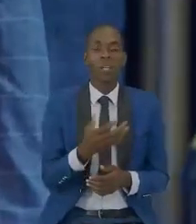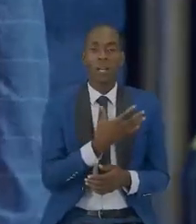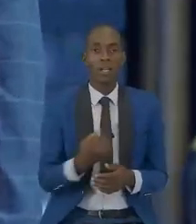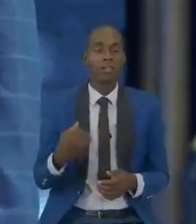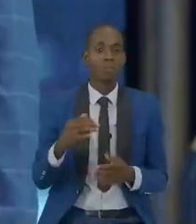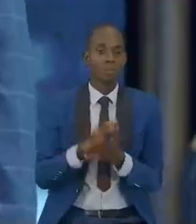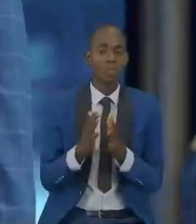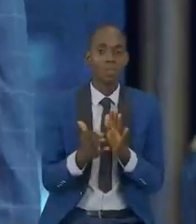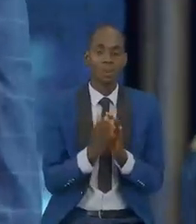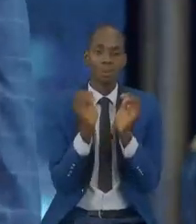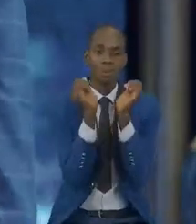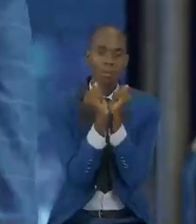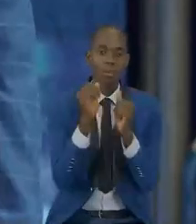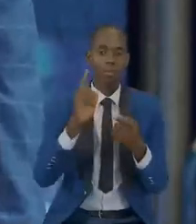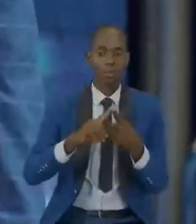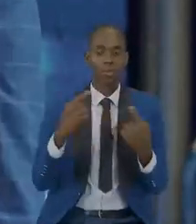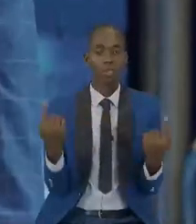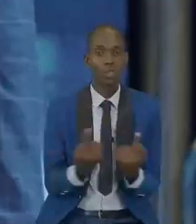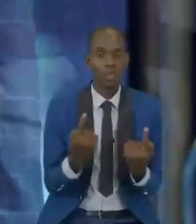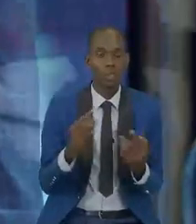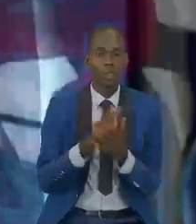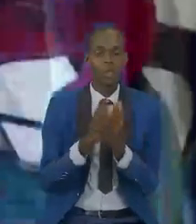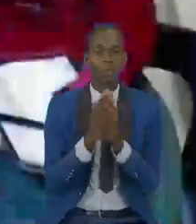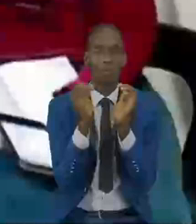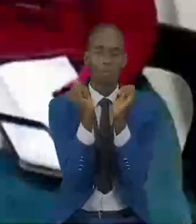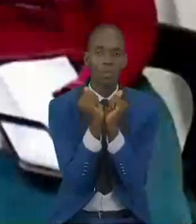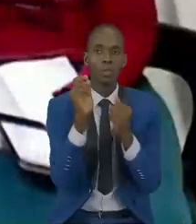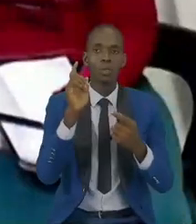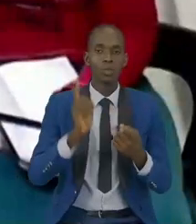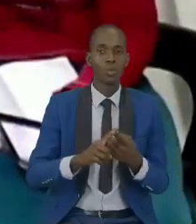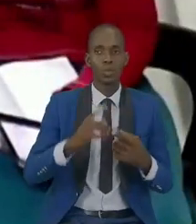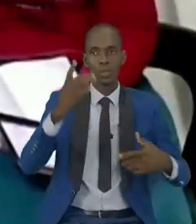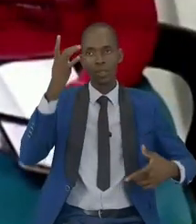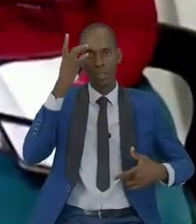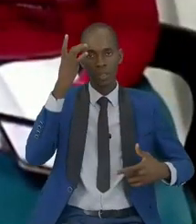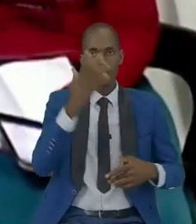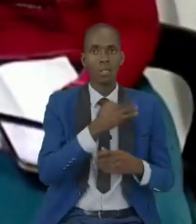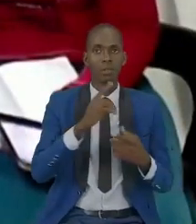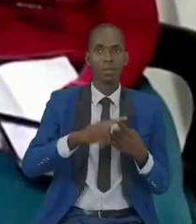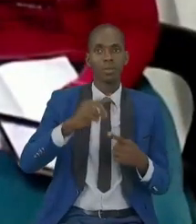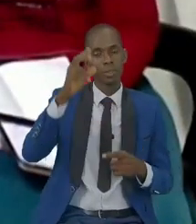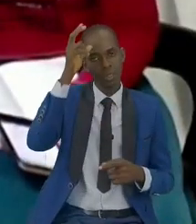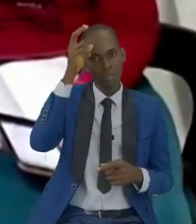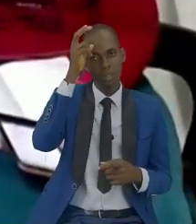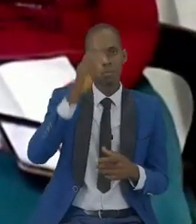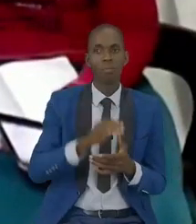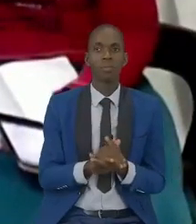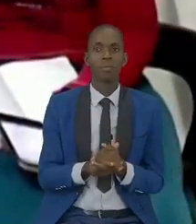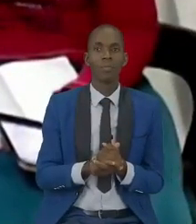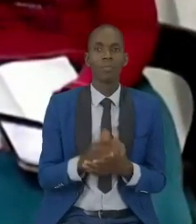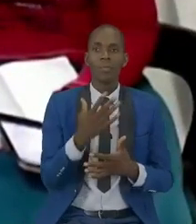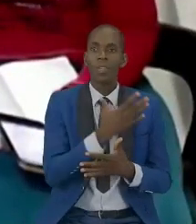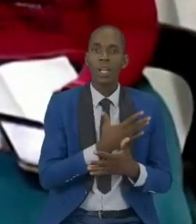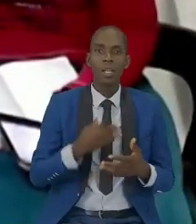ses conséquences. Et nous étions, ou nous sommes sous la servitude du péché, de